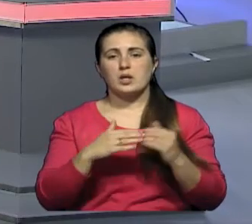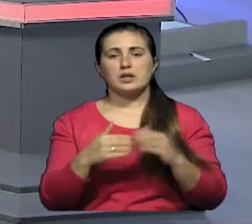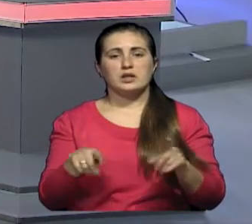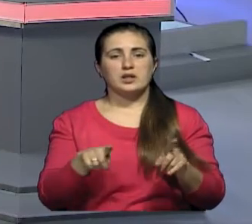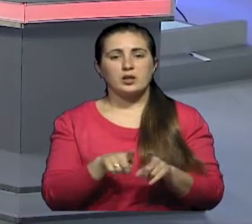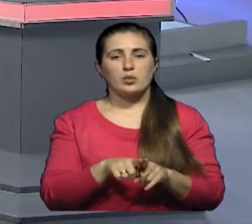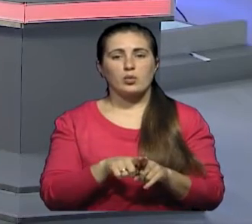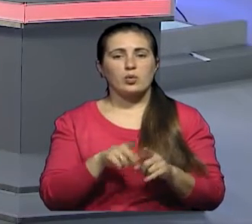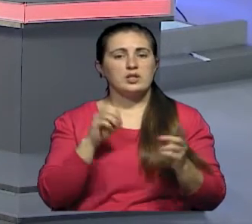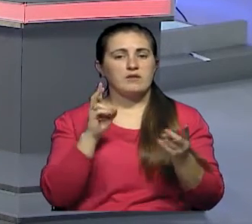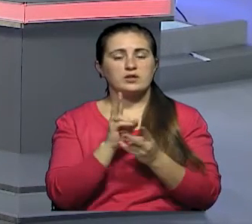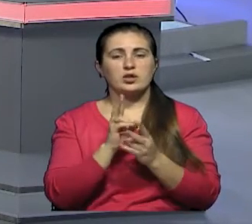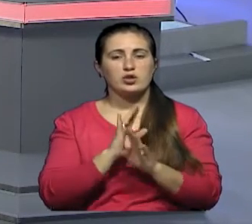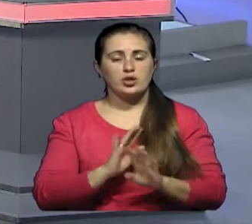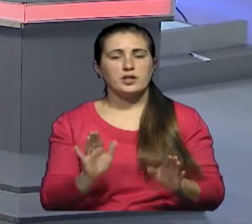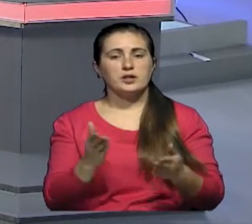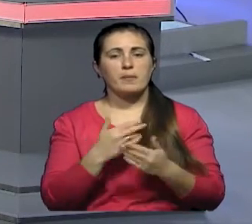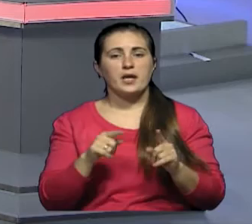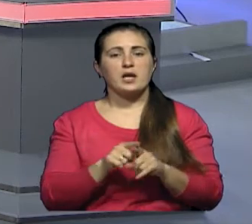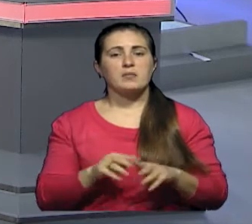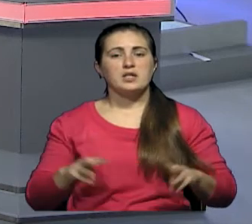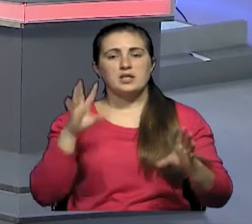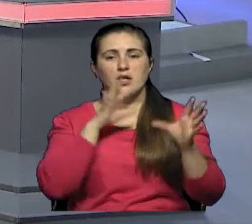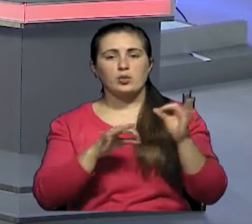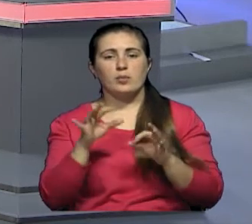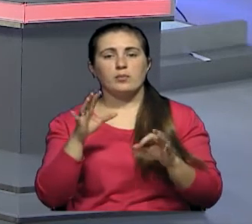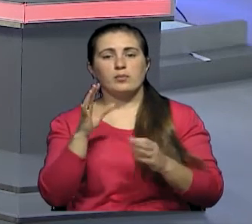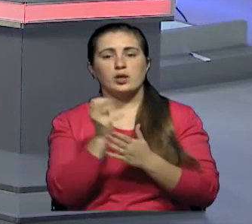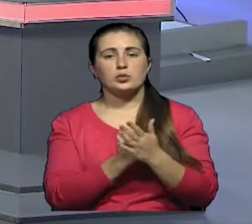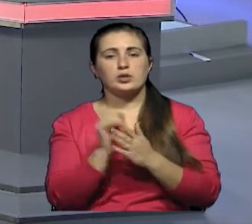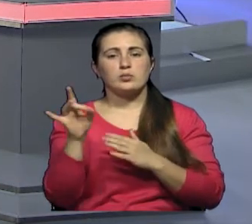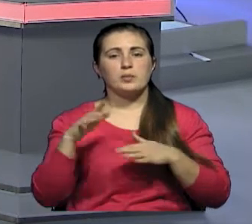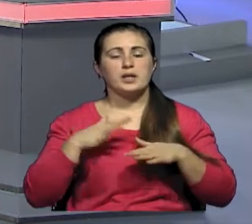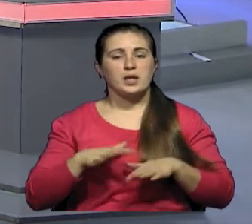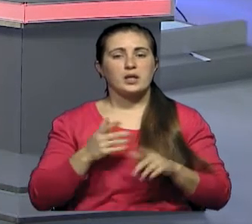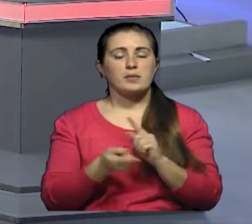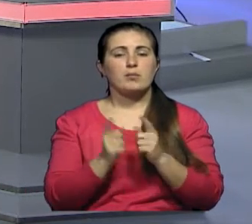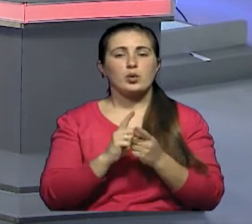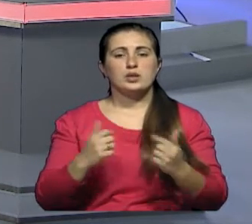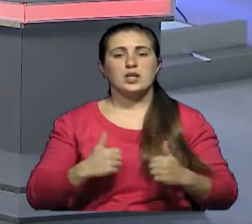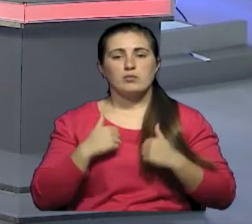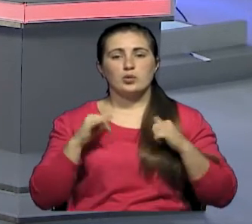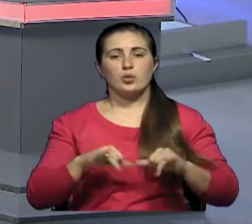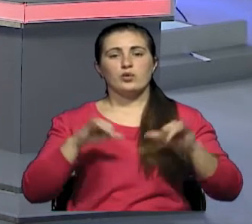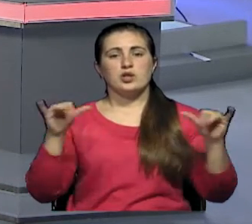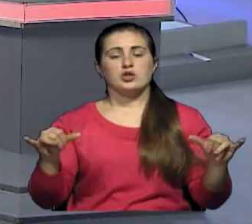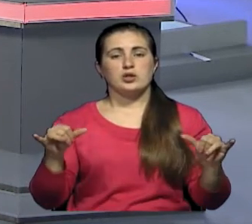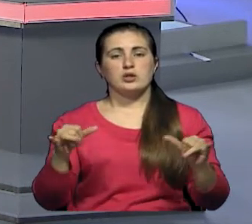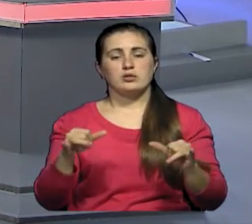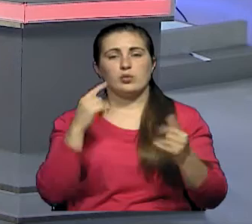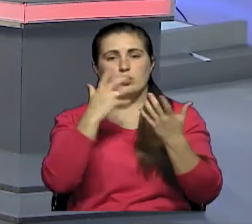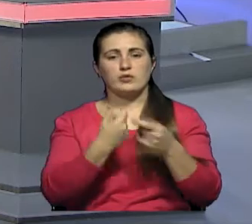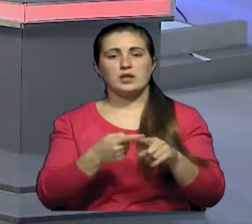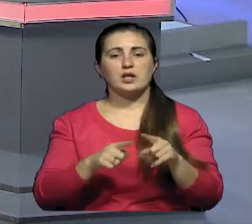не встречалось мы как министерство экологии и природных ресурсов республики крым наоборот стараемся увеличить количество данных зон